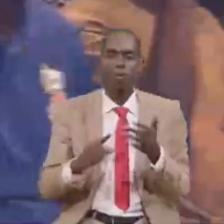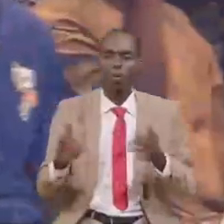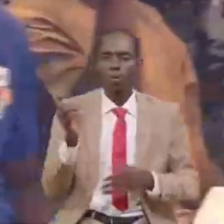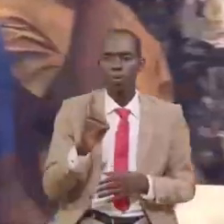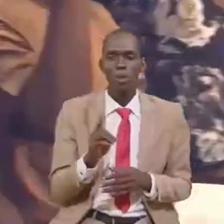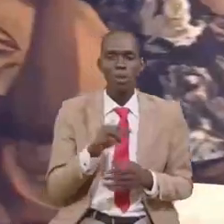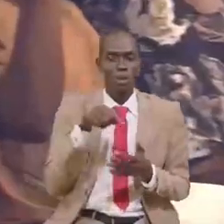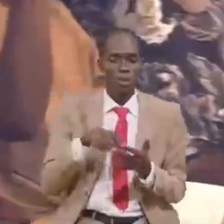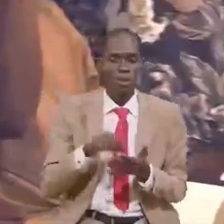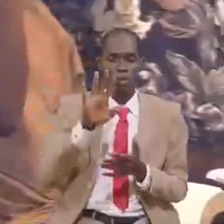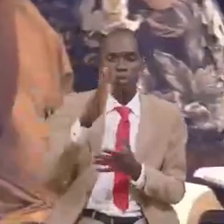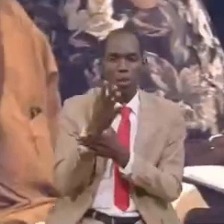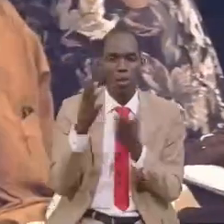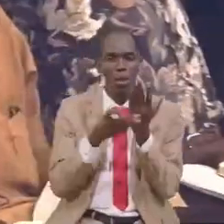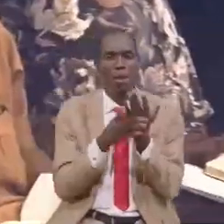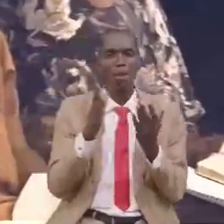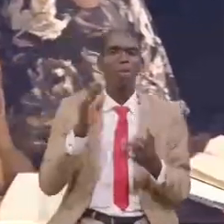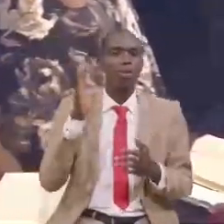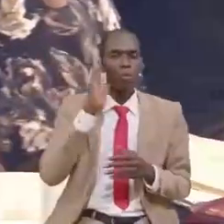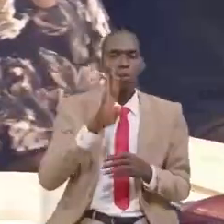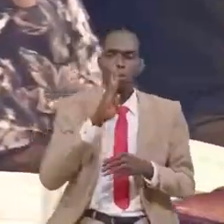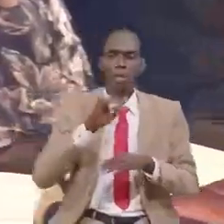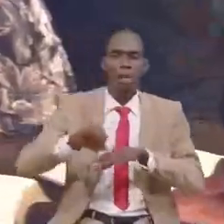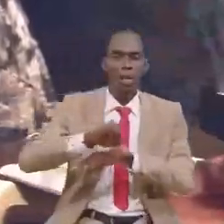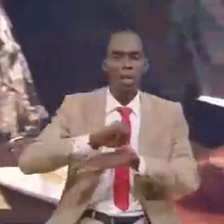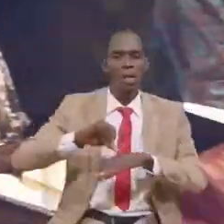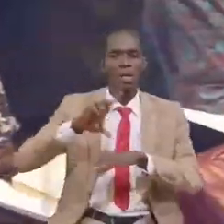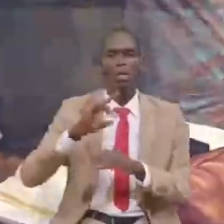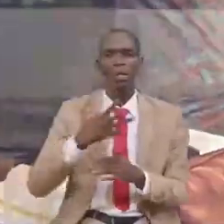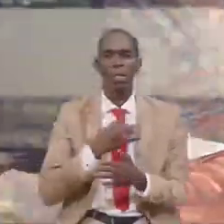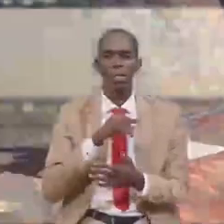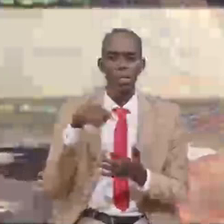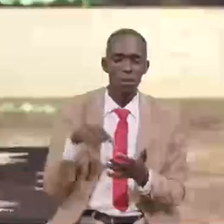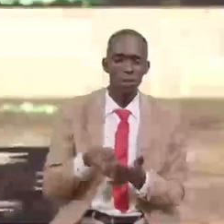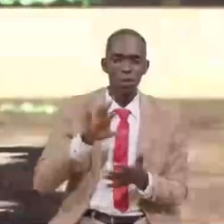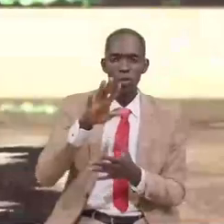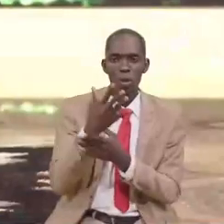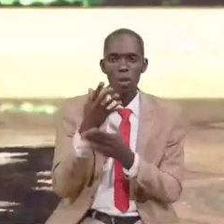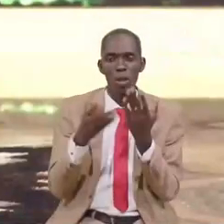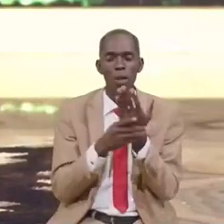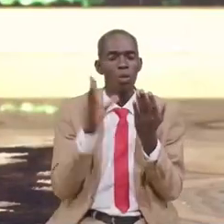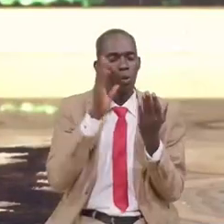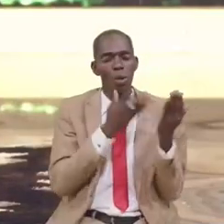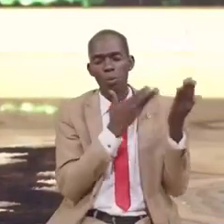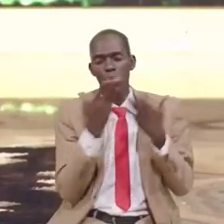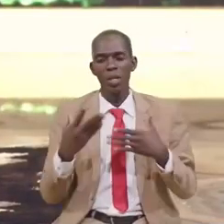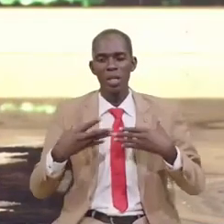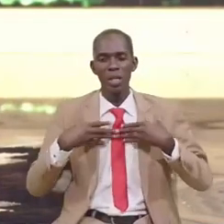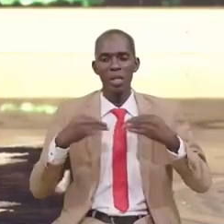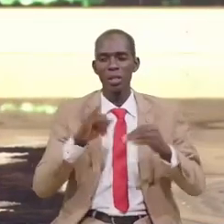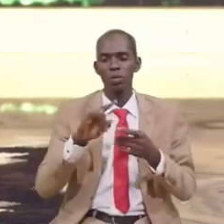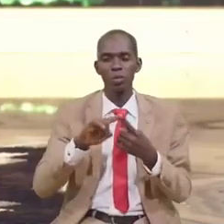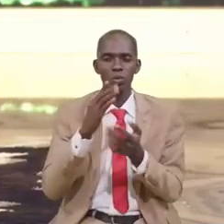mains doivent être ointes. Ces mains vont apporter la guérison à quelqu'un au nom de